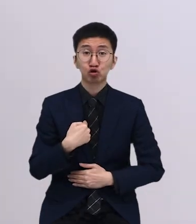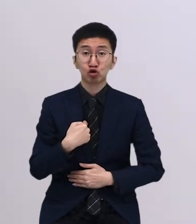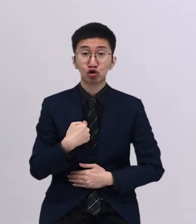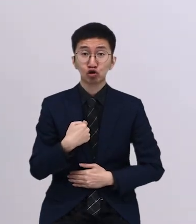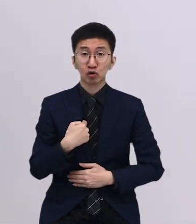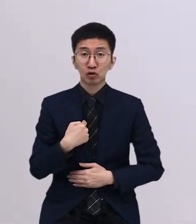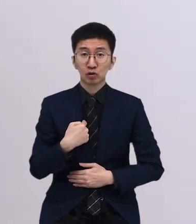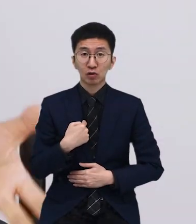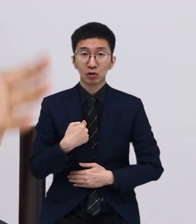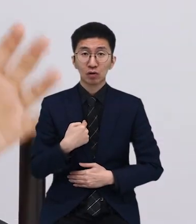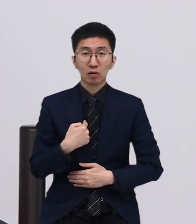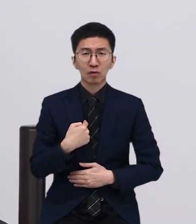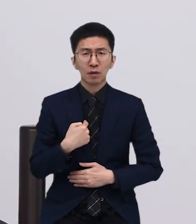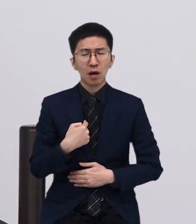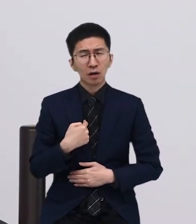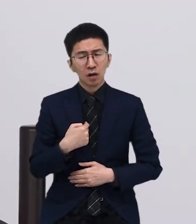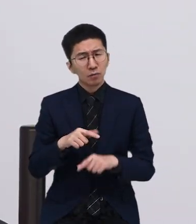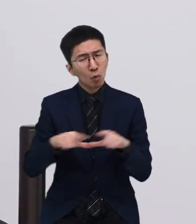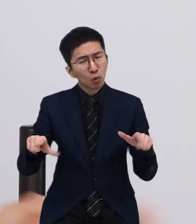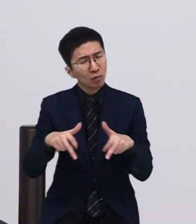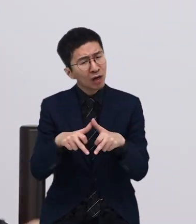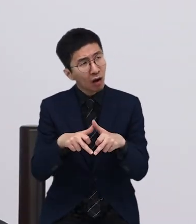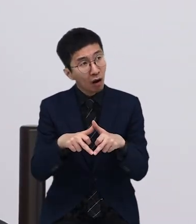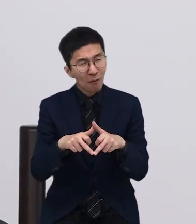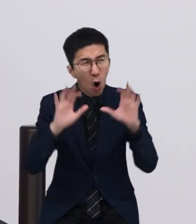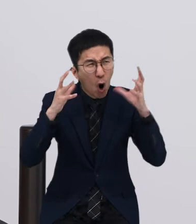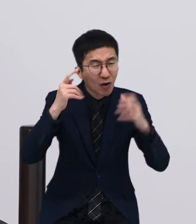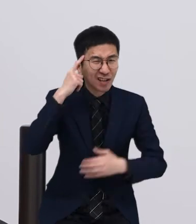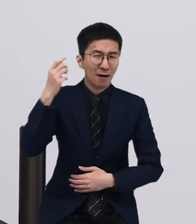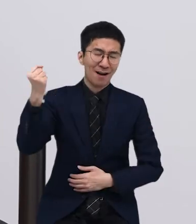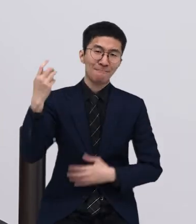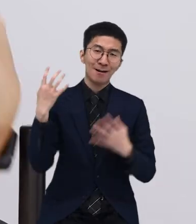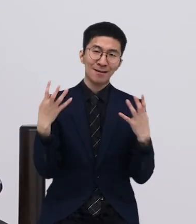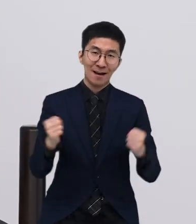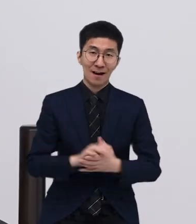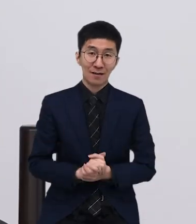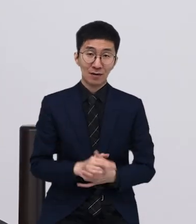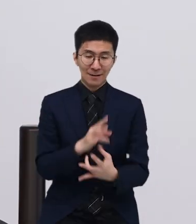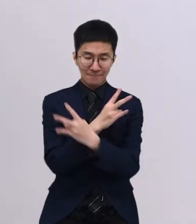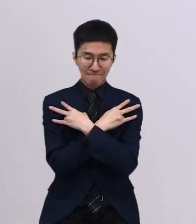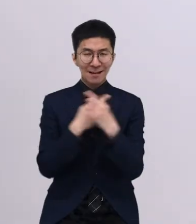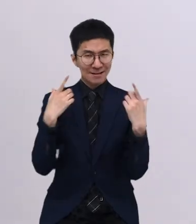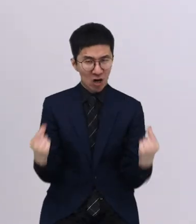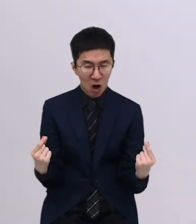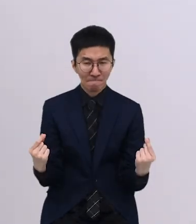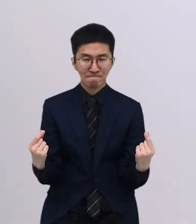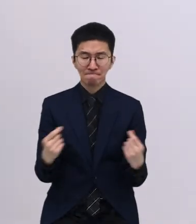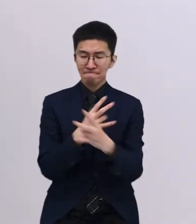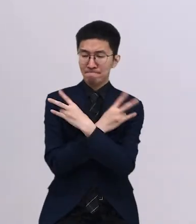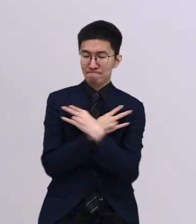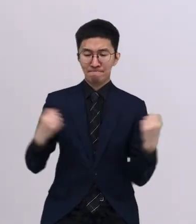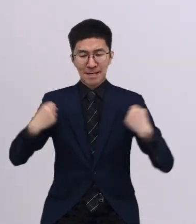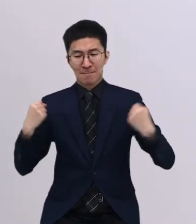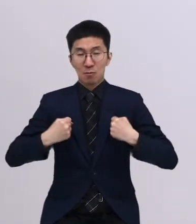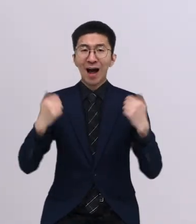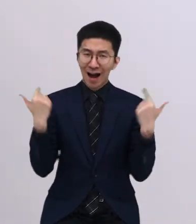하고 있으니까 약간 장애가 있으면 너무 어릴 거라고 생각하는 거예요. 그래서 지금은 커리어 우먼처럼 보이는